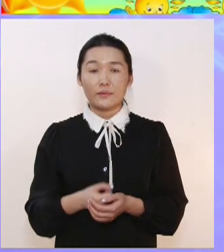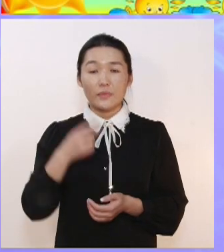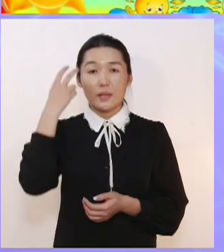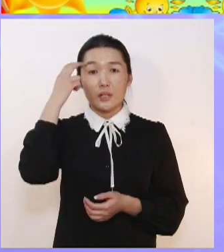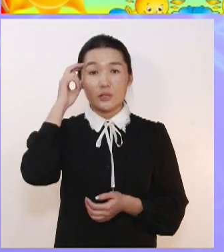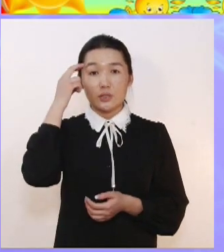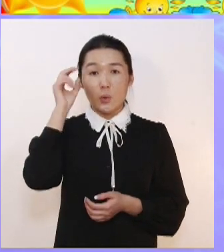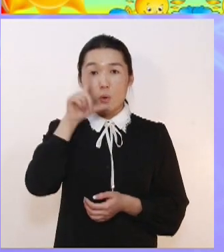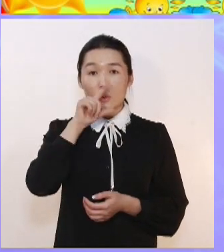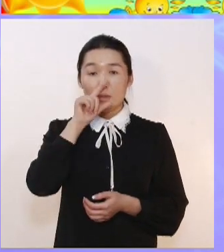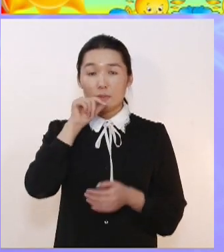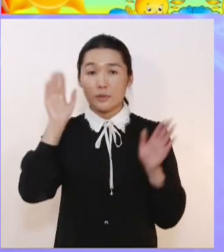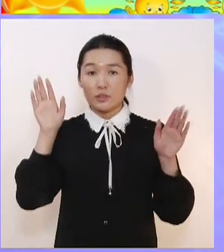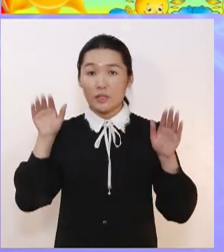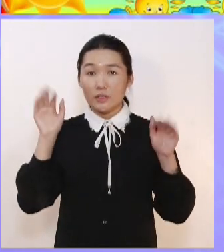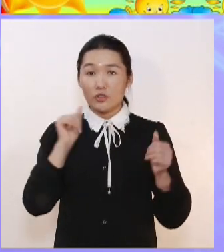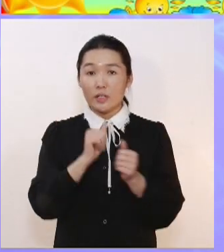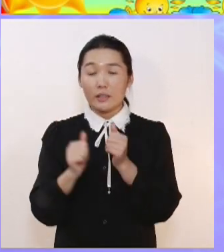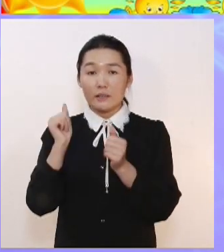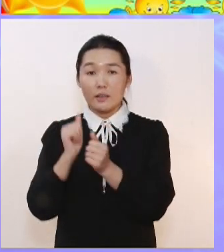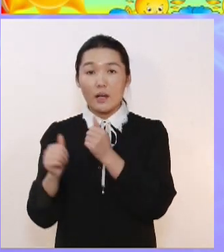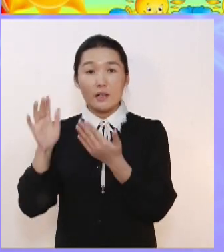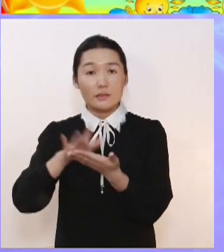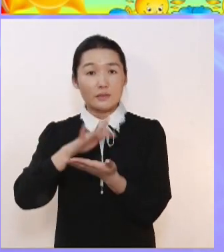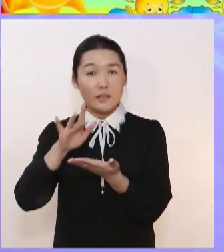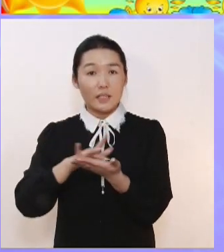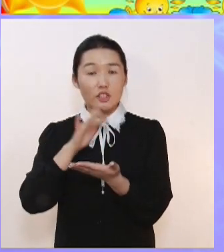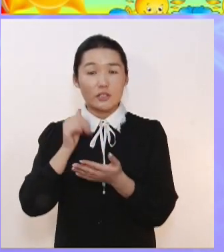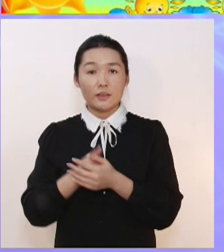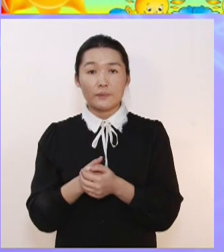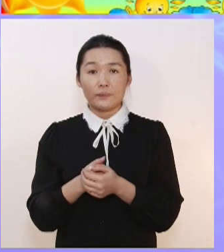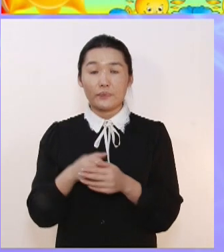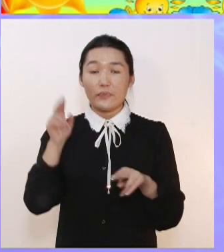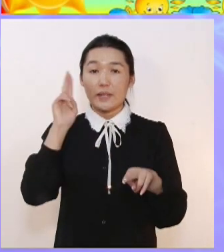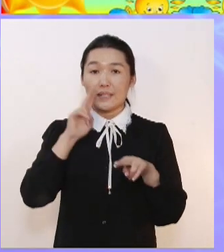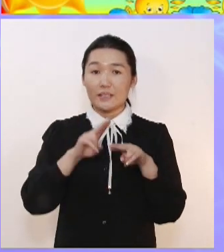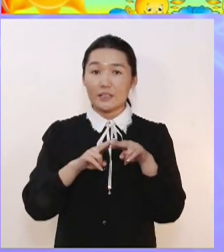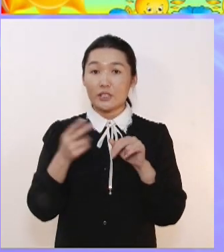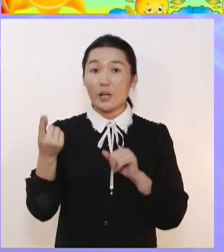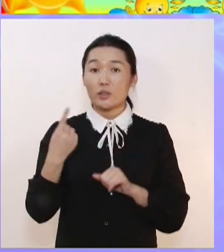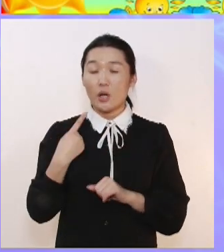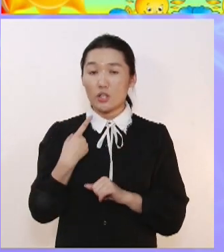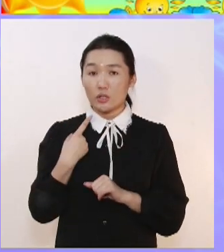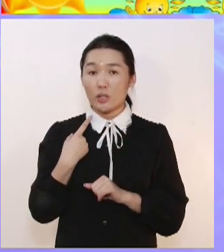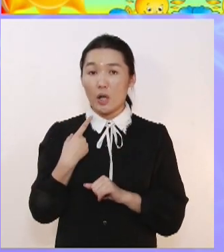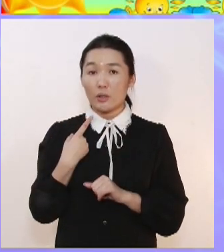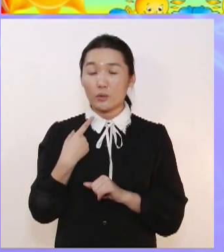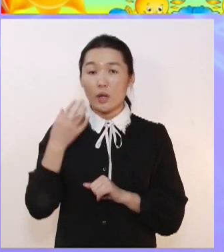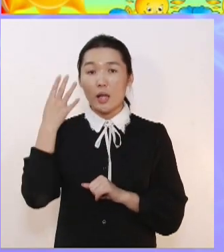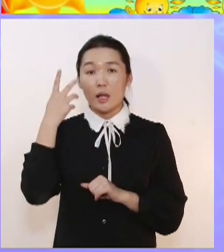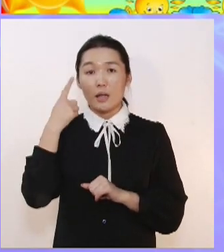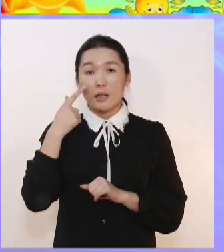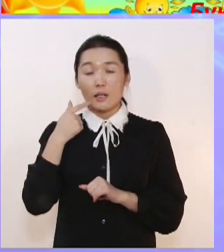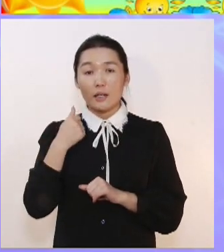Черные птички на каждой страничке сидят, ожидают, когда